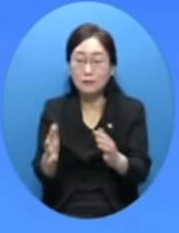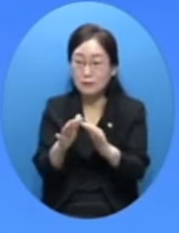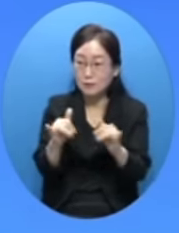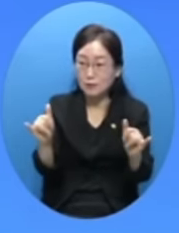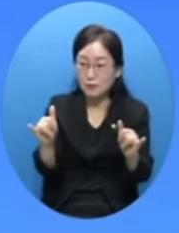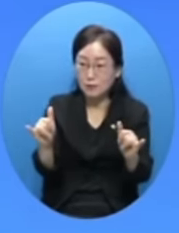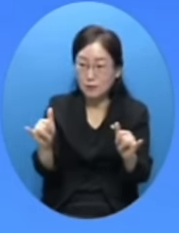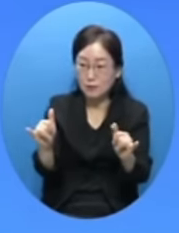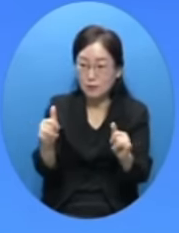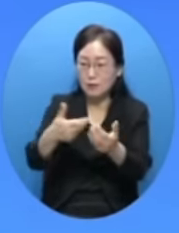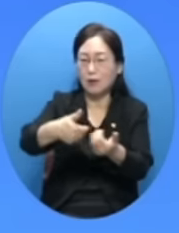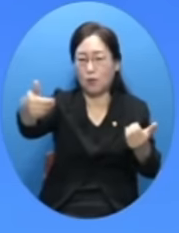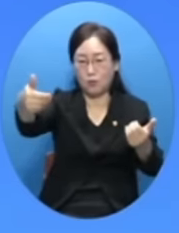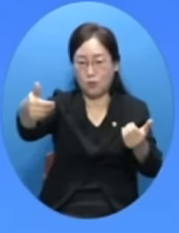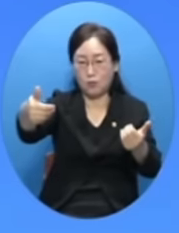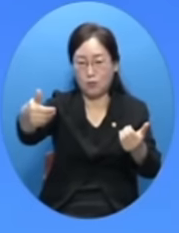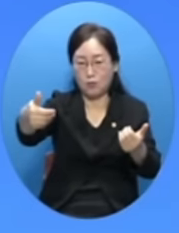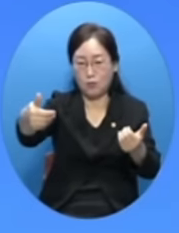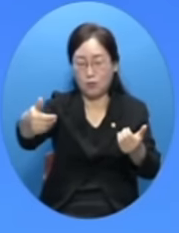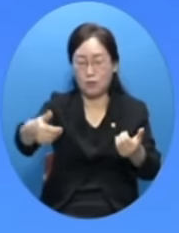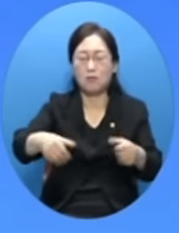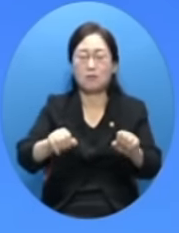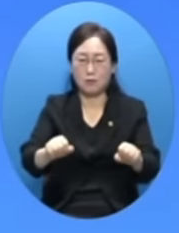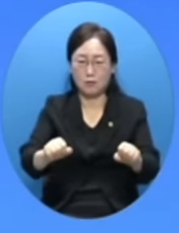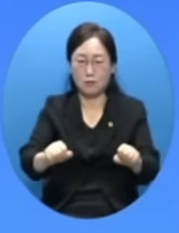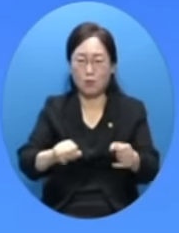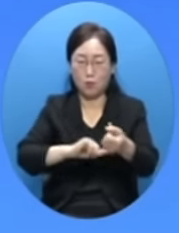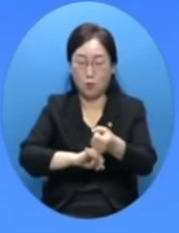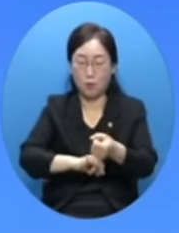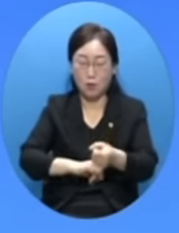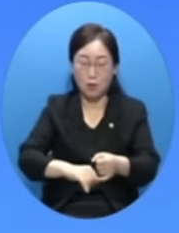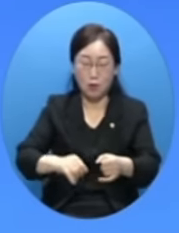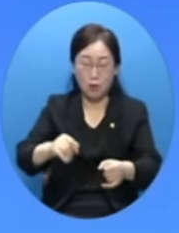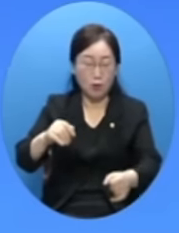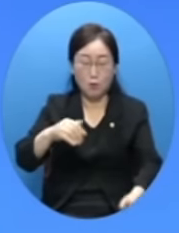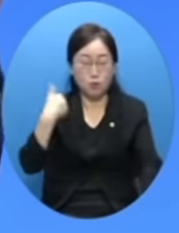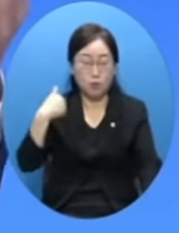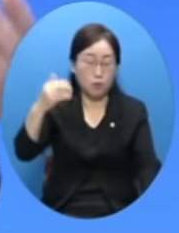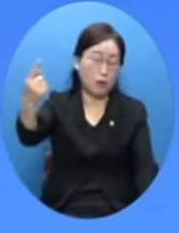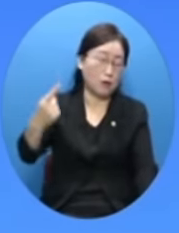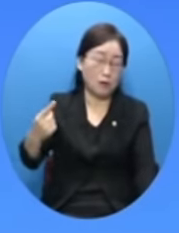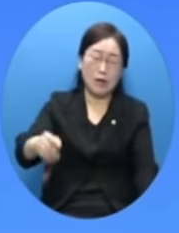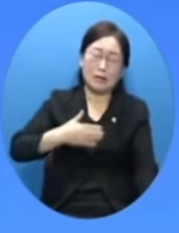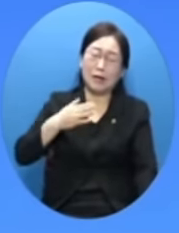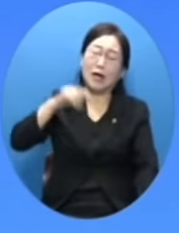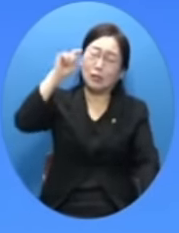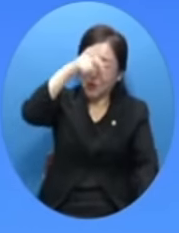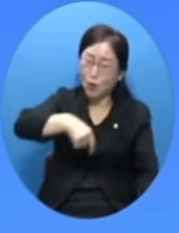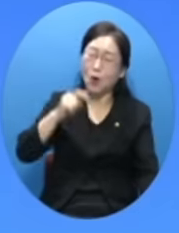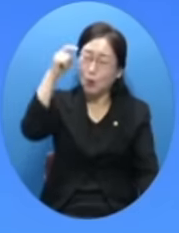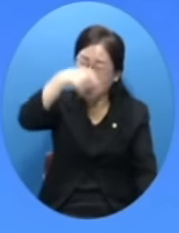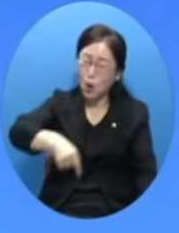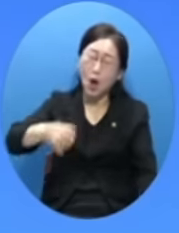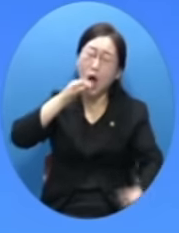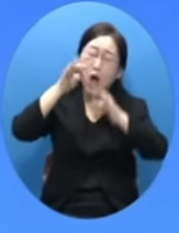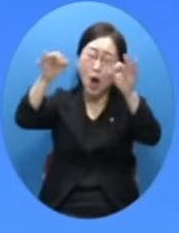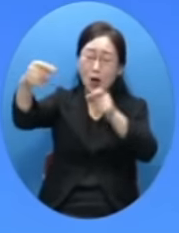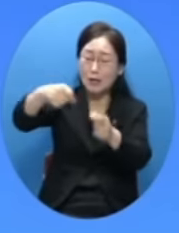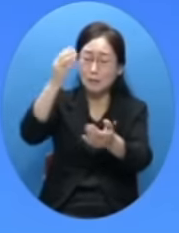사람들과 격리되어 지내야만 했습니다. 사람들이 모르고 다가오면 나는 부정하다, 부정하다 외쳐야